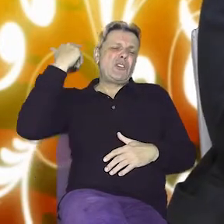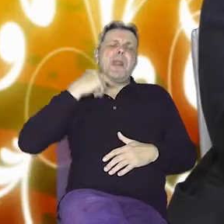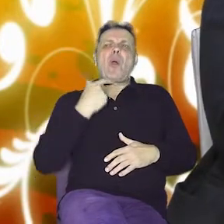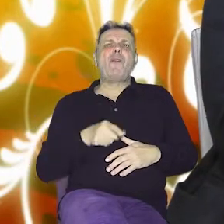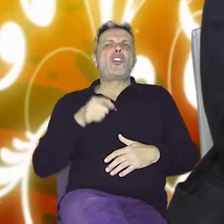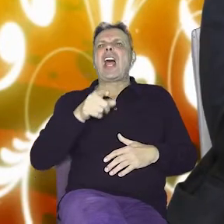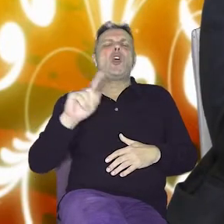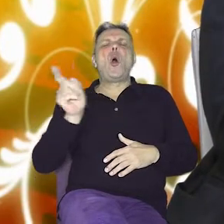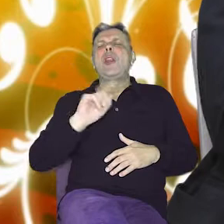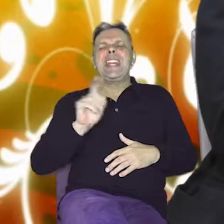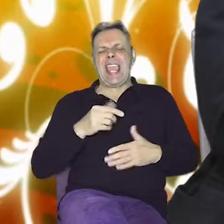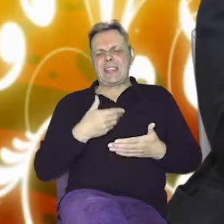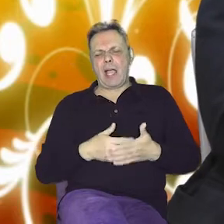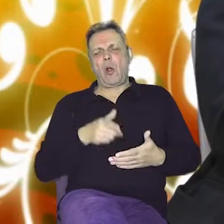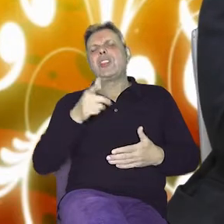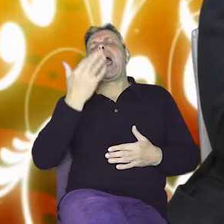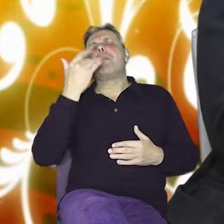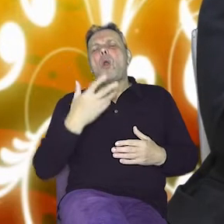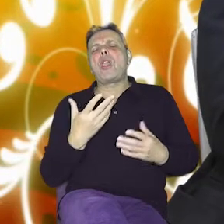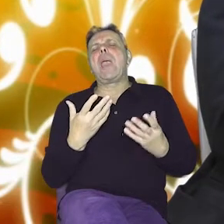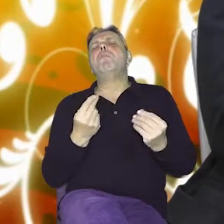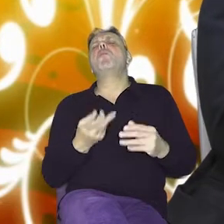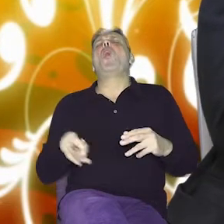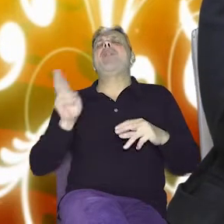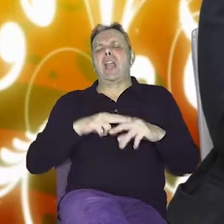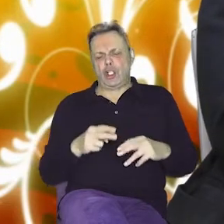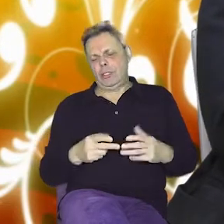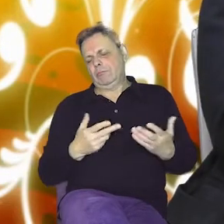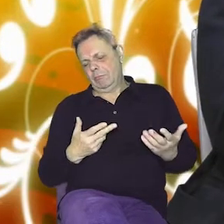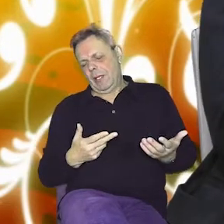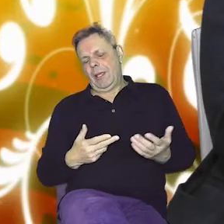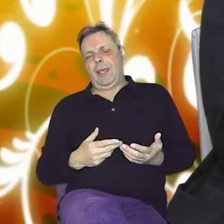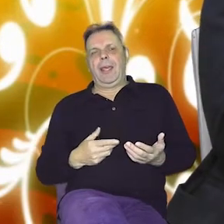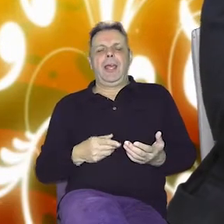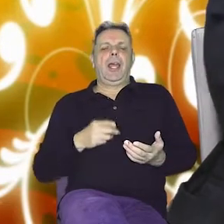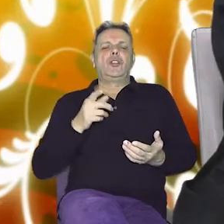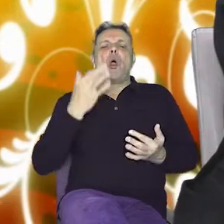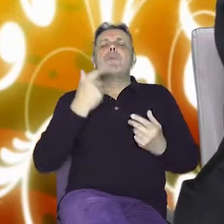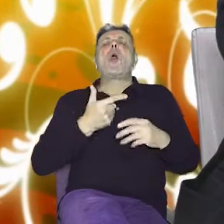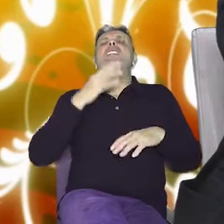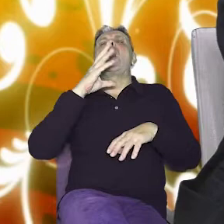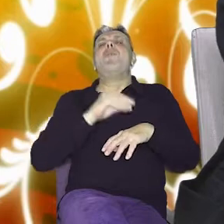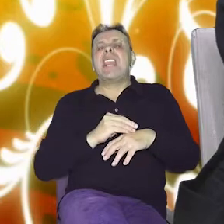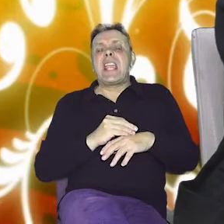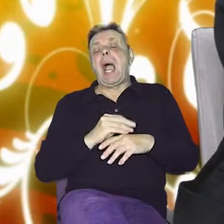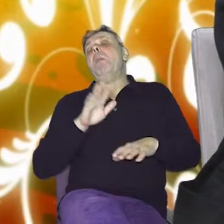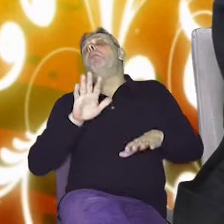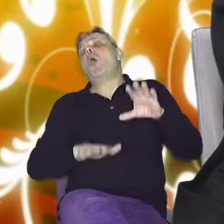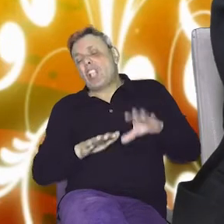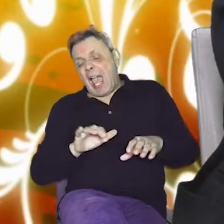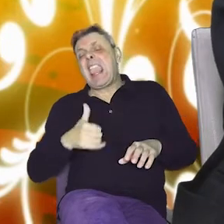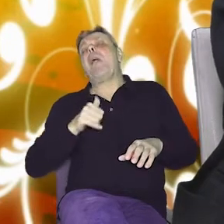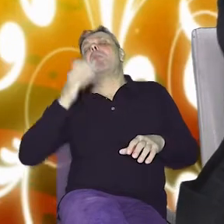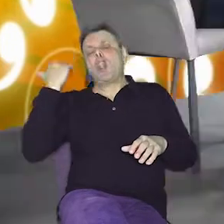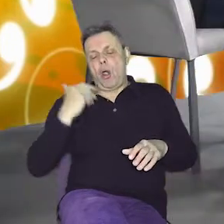govorio da to nije tako, da je taj broj puno veći. To je broj stanovnika, možda je bio